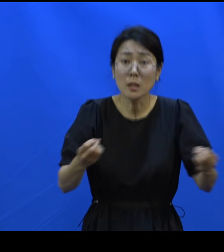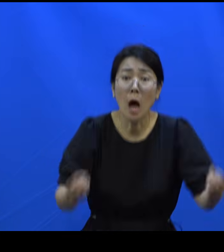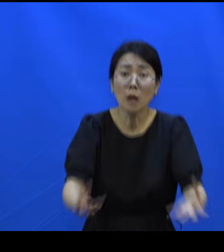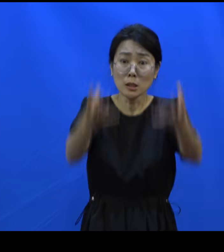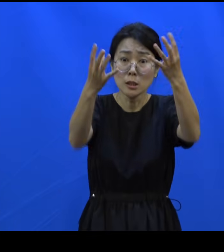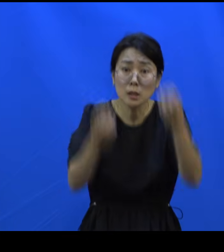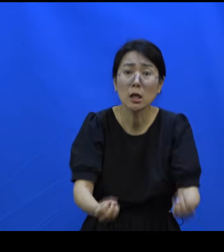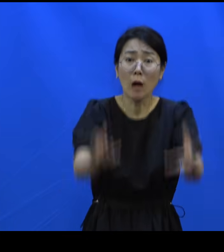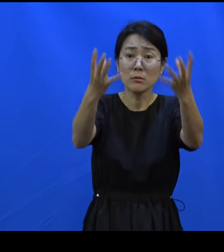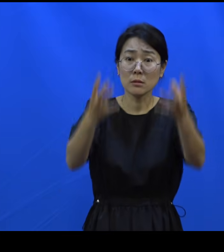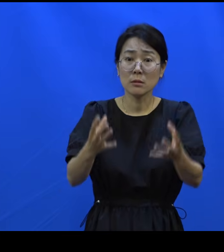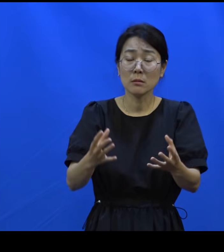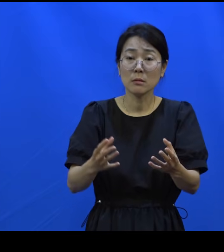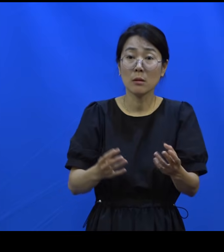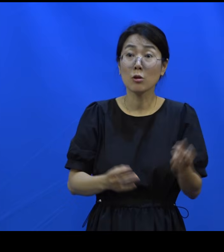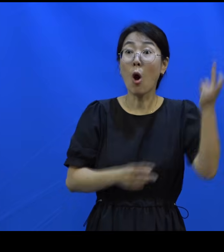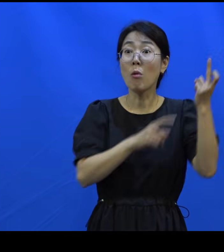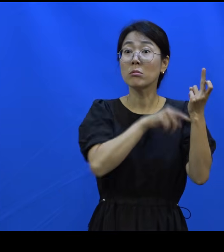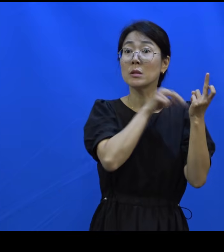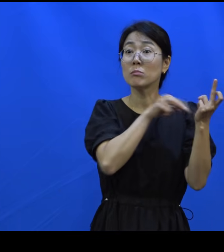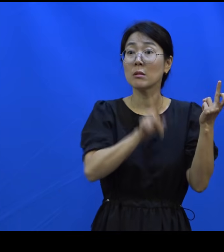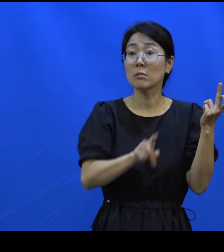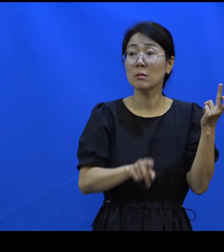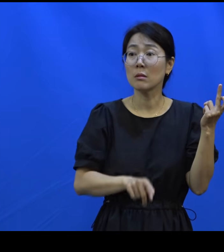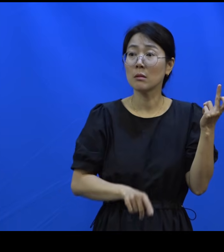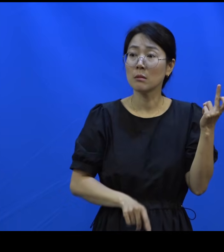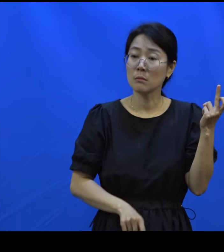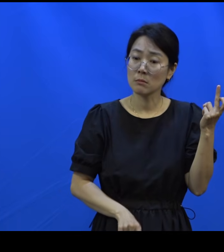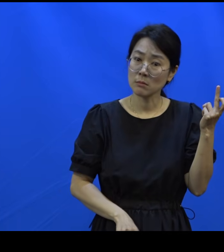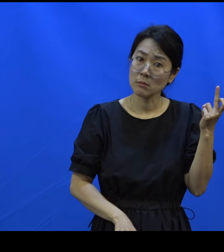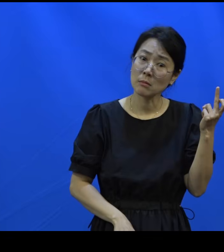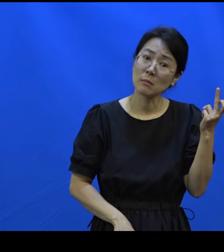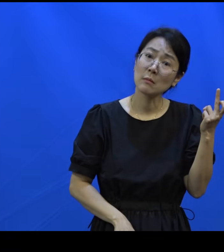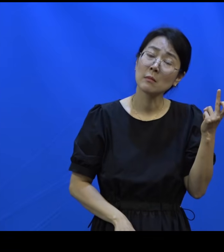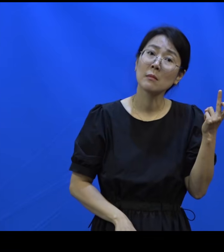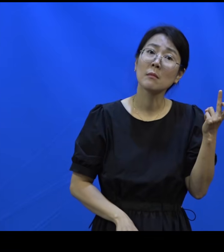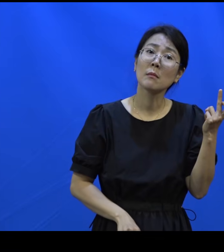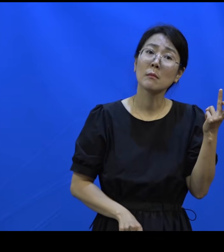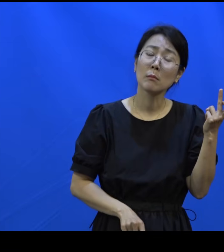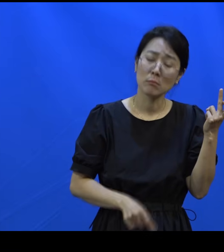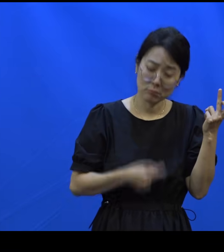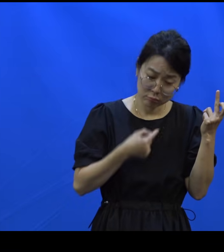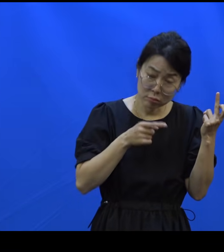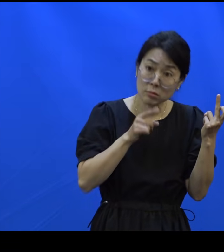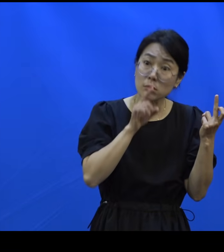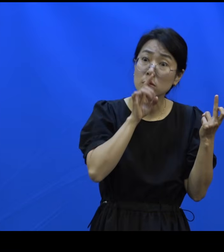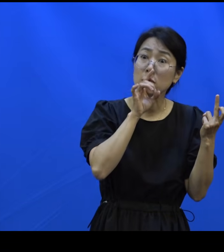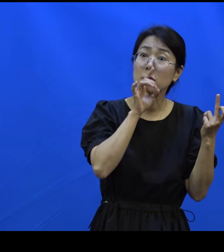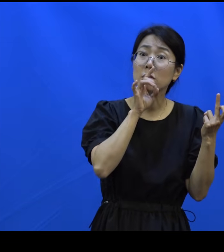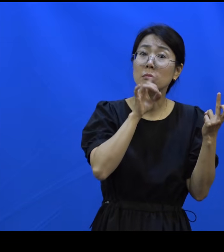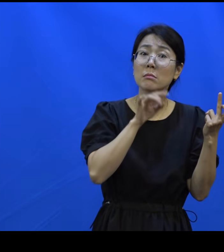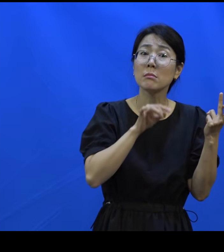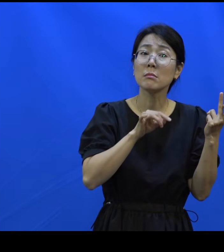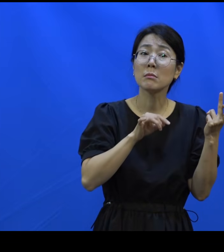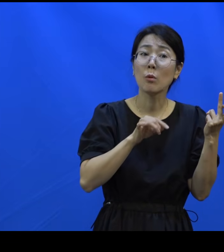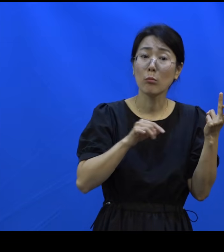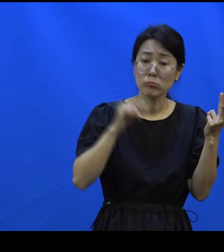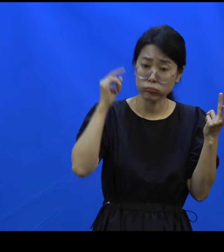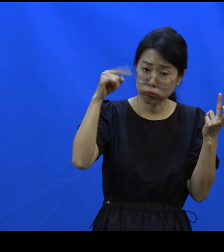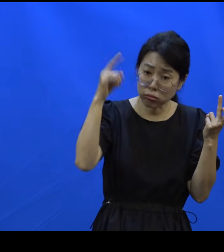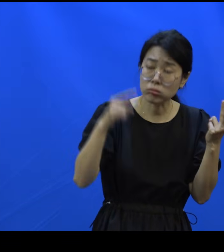하나님이 그렇게 보일 수 있습니다. 당신의 외아들을 죄인을 위해 내오신 그 일, crazy, 미친